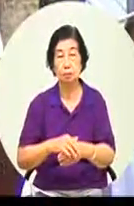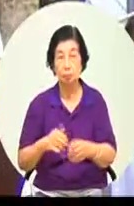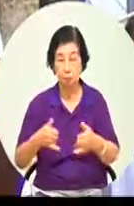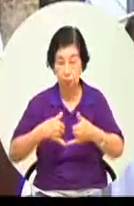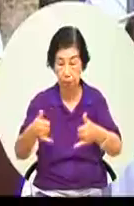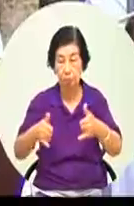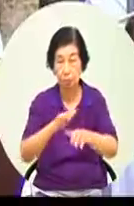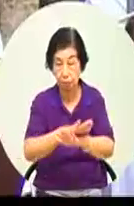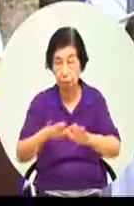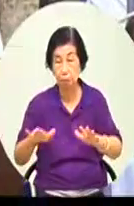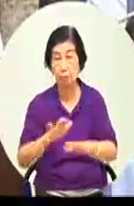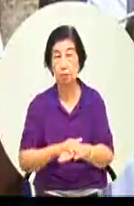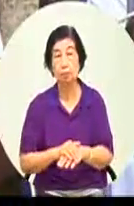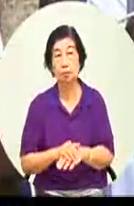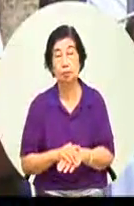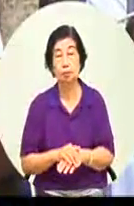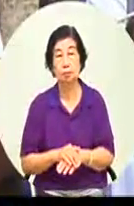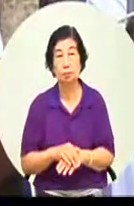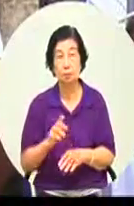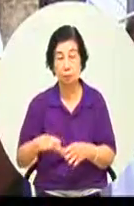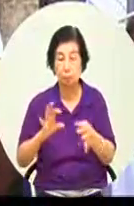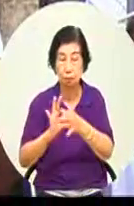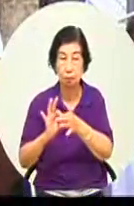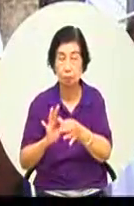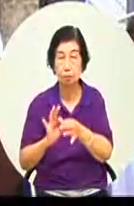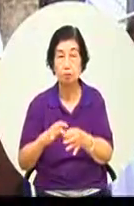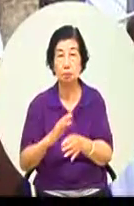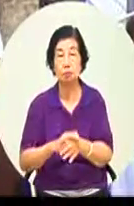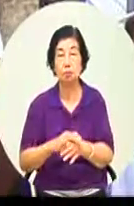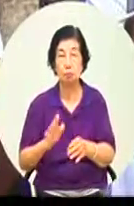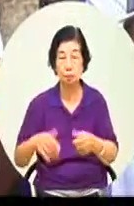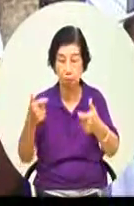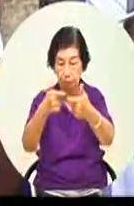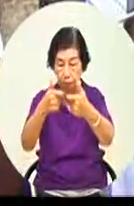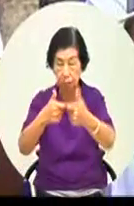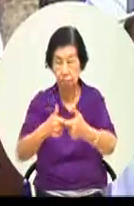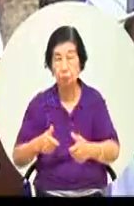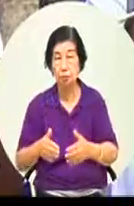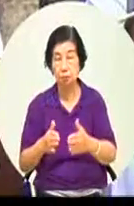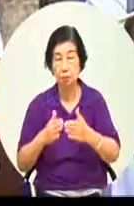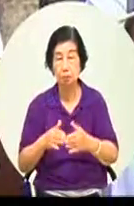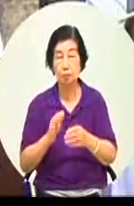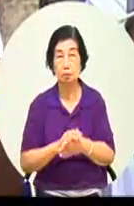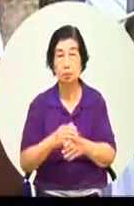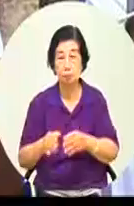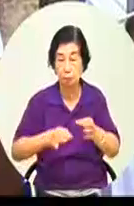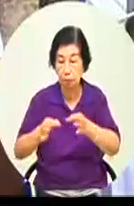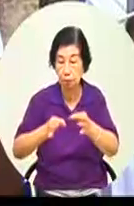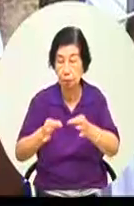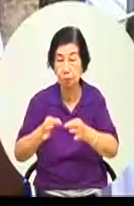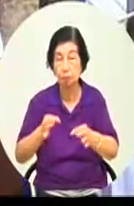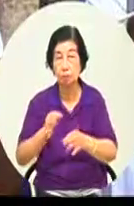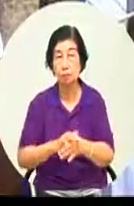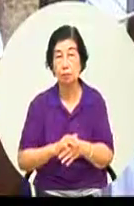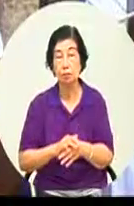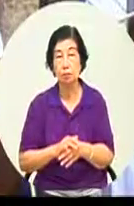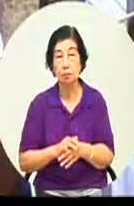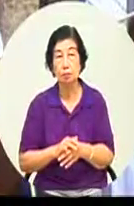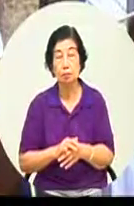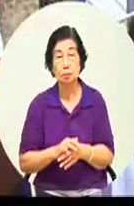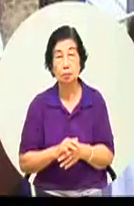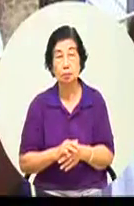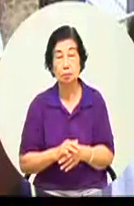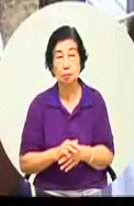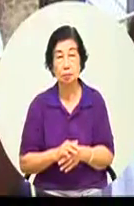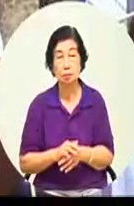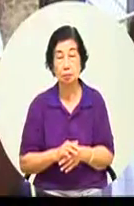后做确认之后，那针对这一些相关的运作部分再行配合。那另外就是营运阶段的部分哦，那我们营运阶段部分